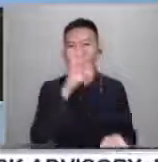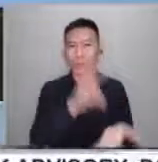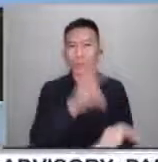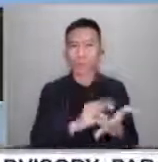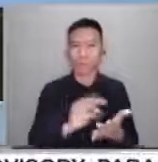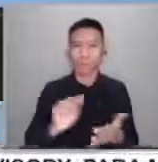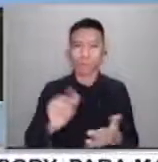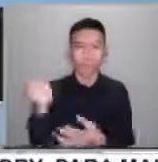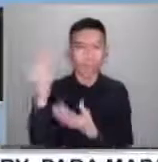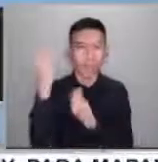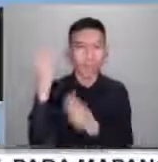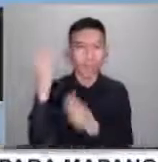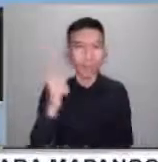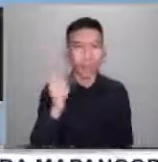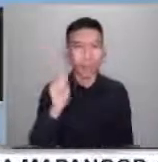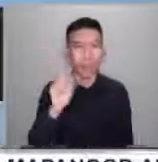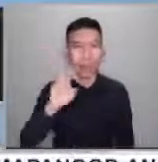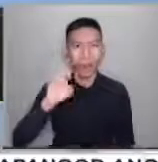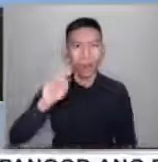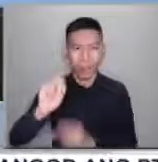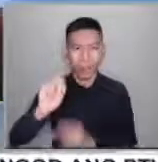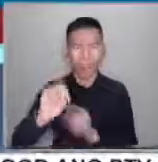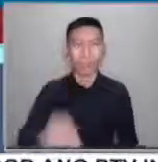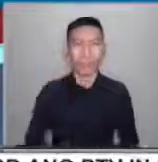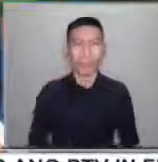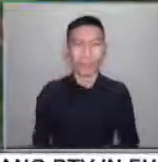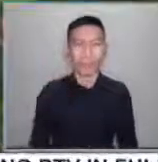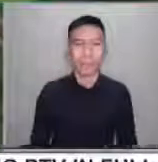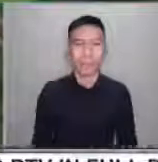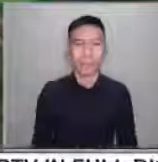kay Karen Villanda. Rise and shine, Karen.